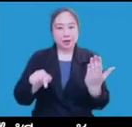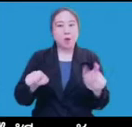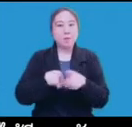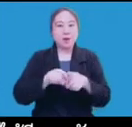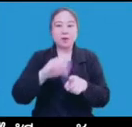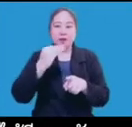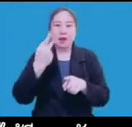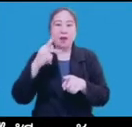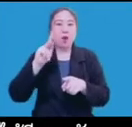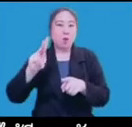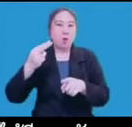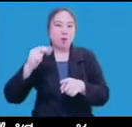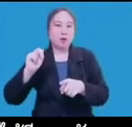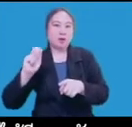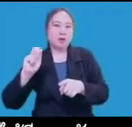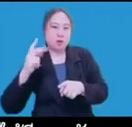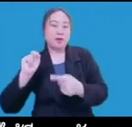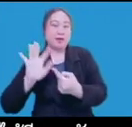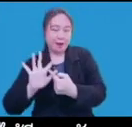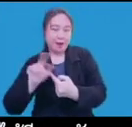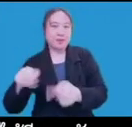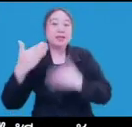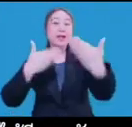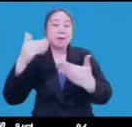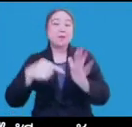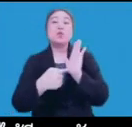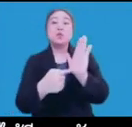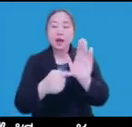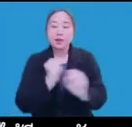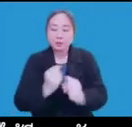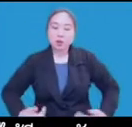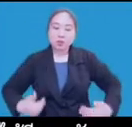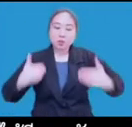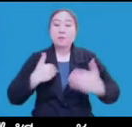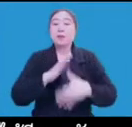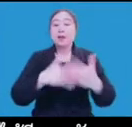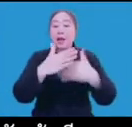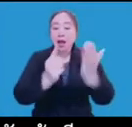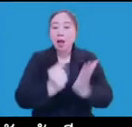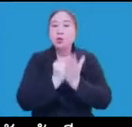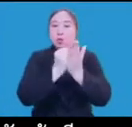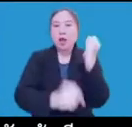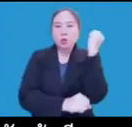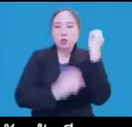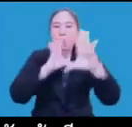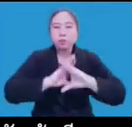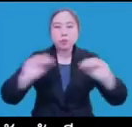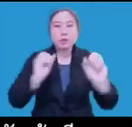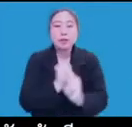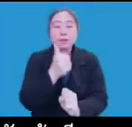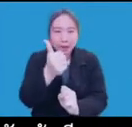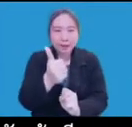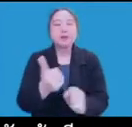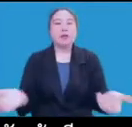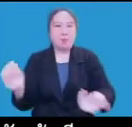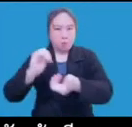ลเนี่ยมาเป็นกิจกรรมนำร่องที่จะทำเรื่องการพัฒนาคุณภาพชีวิตให้เขาพ้นจนอย่างยั่งยืนนี่นะคะก็จะ